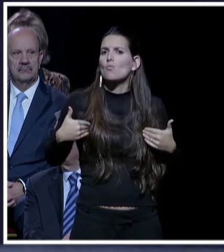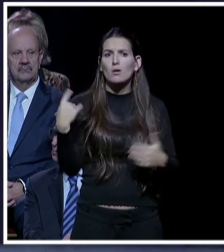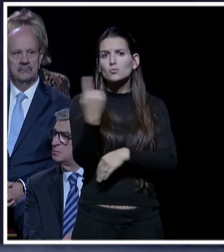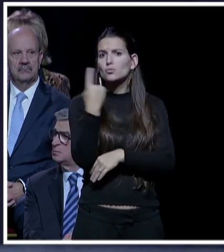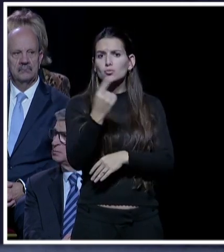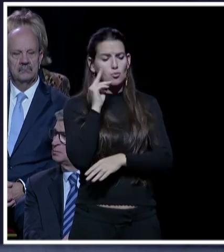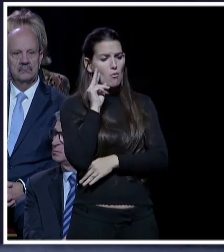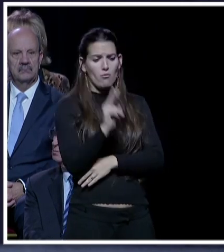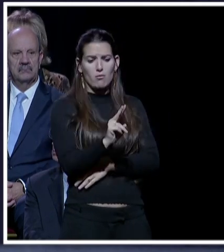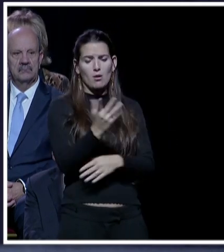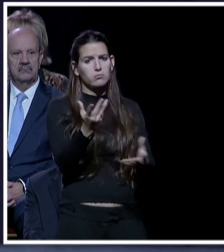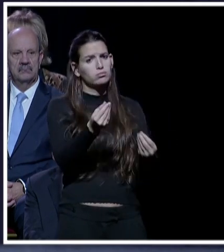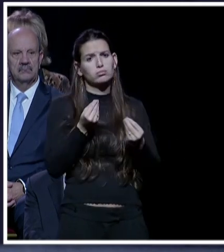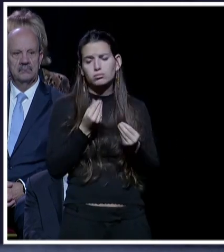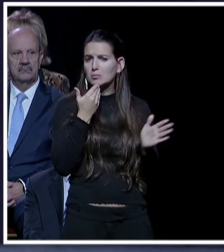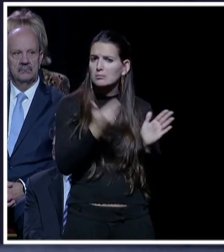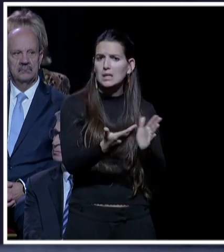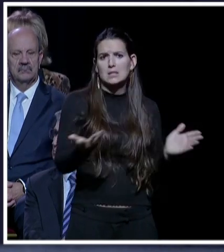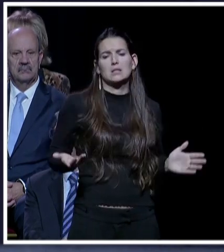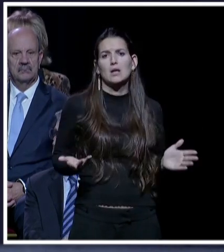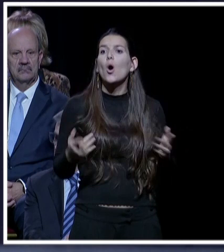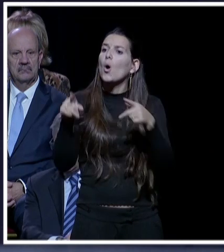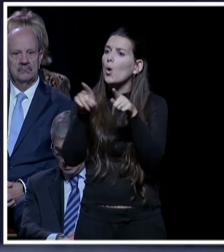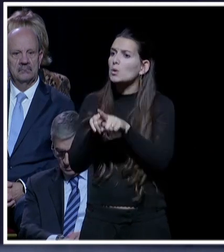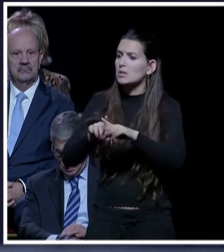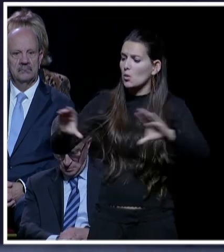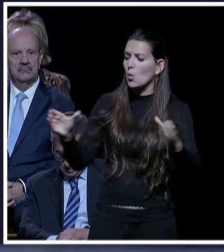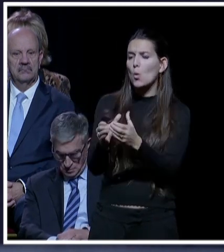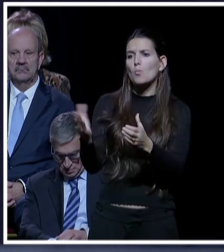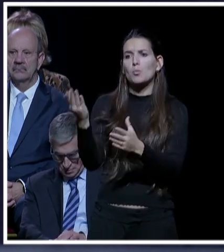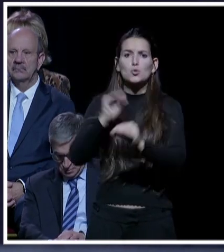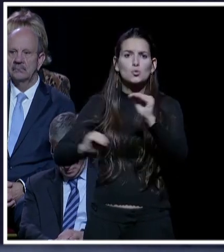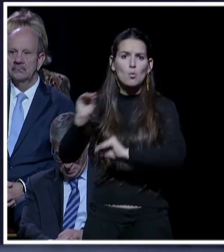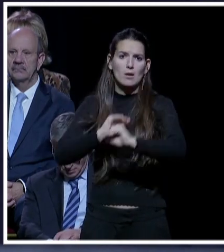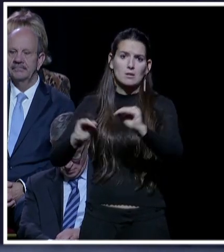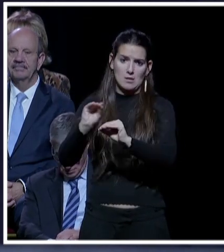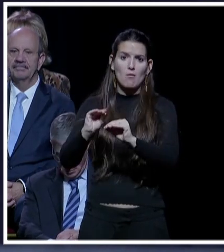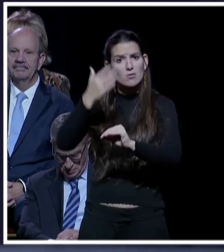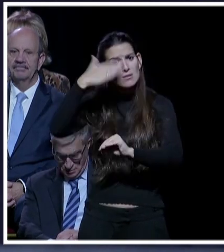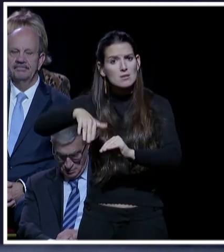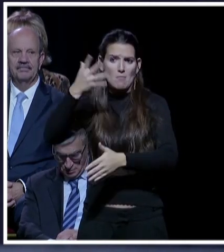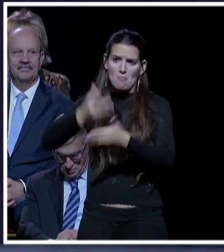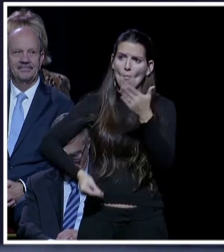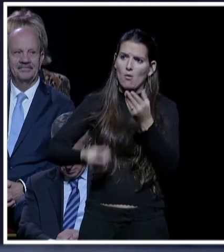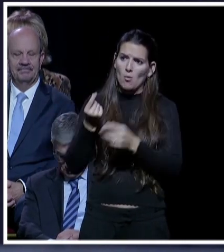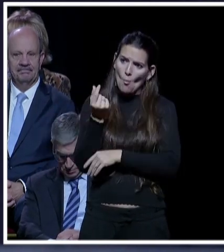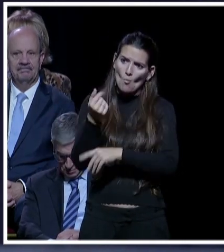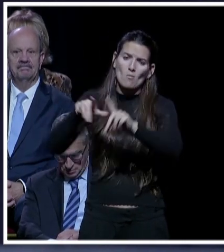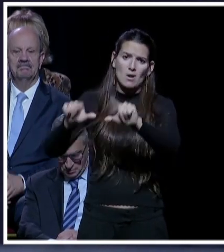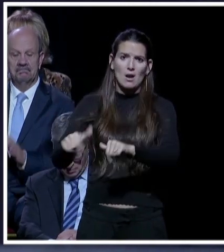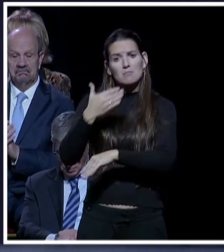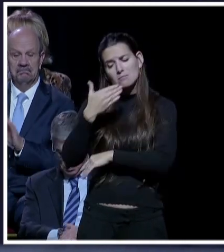sens du devoir. Merci aux personnels soignants qui font tellement pour notre santé, malgré le manque de moyens.